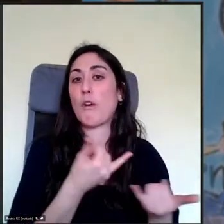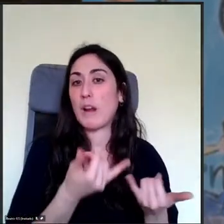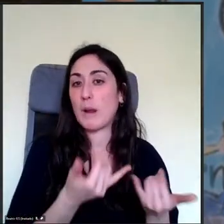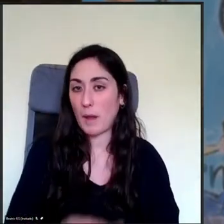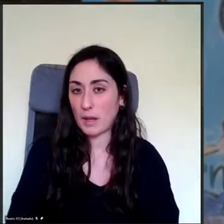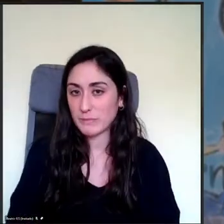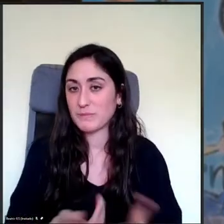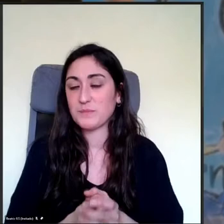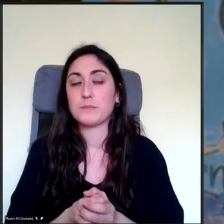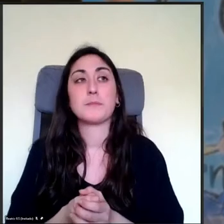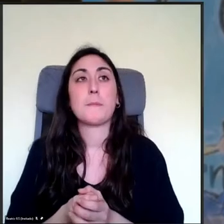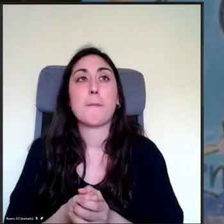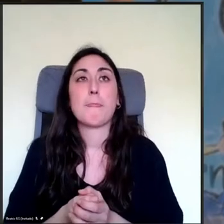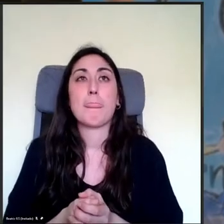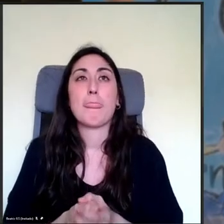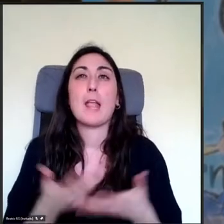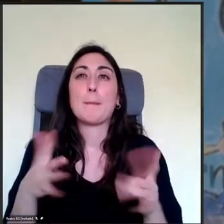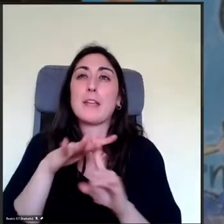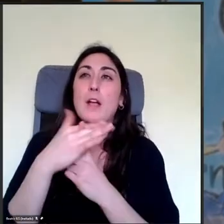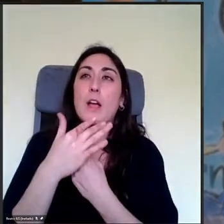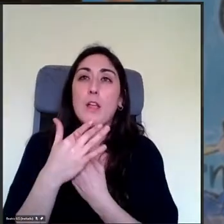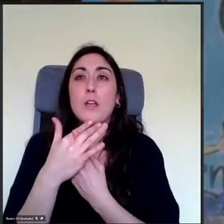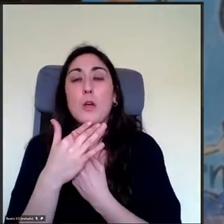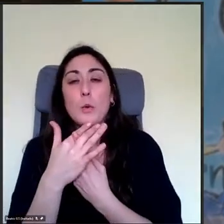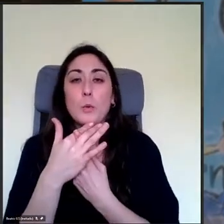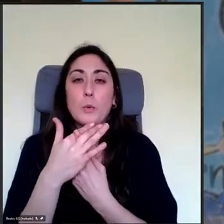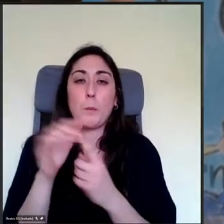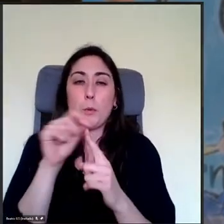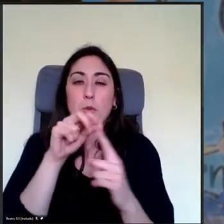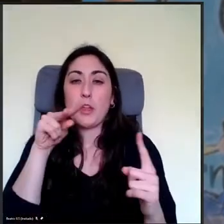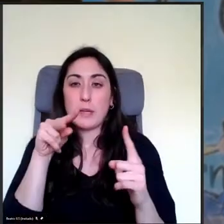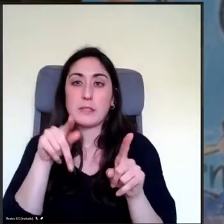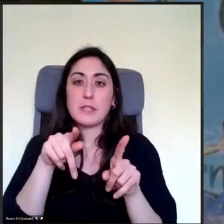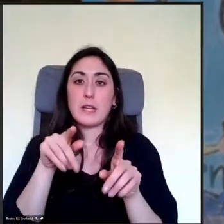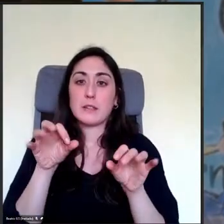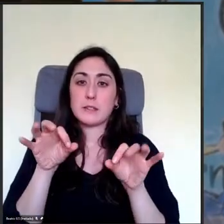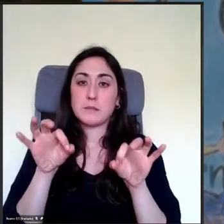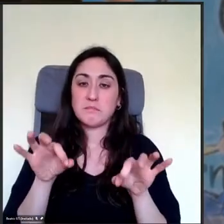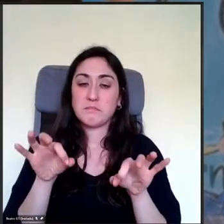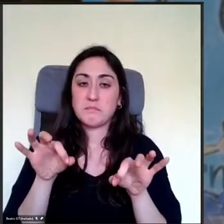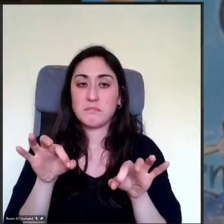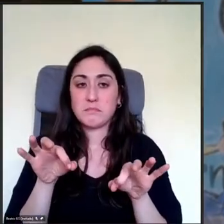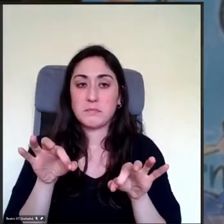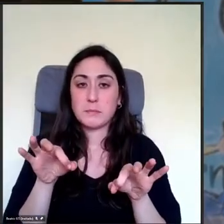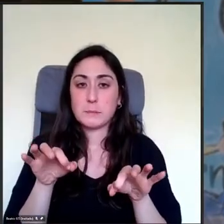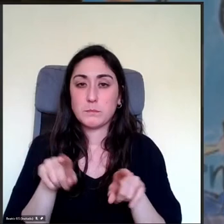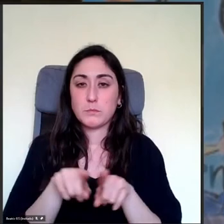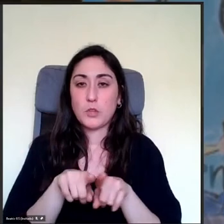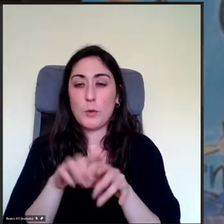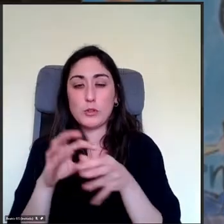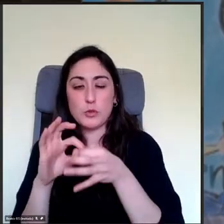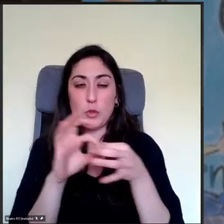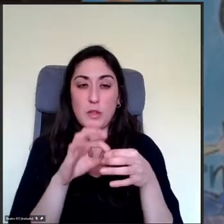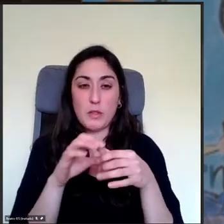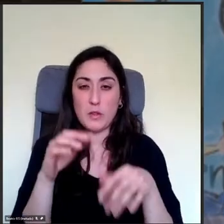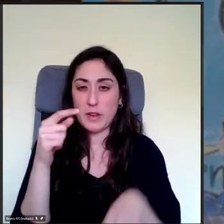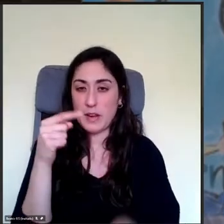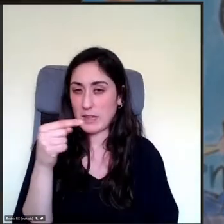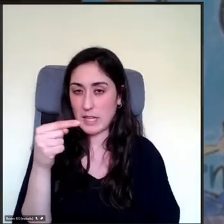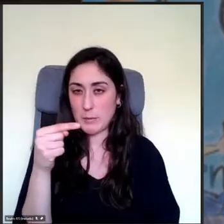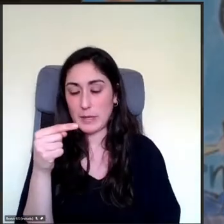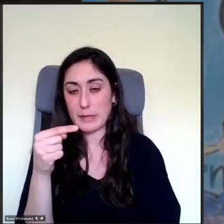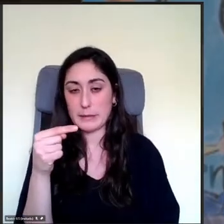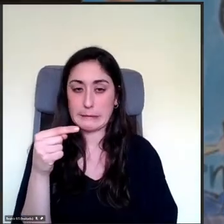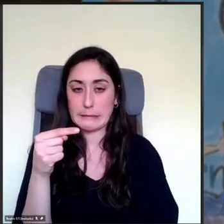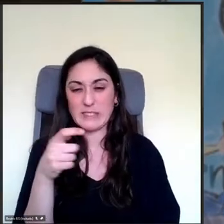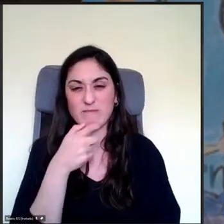doncs, uns punts de vista, unes interpretacions que comporten com una associació negativa que no ens acaba